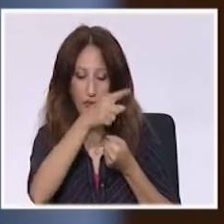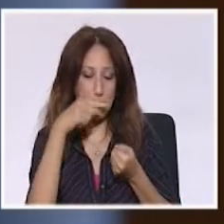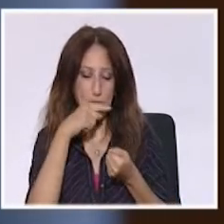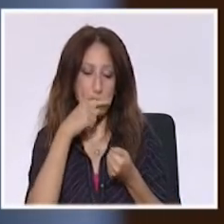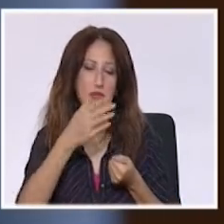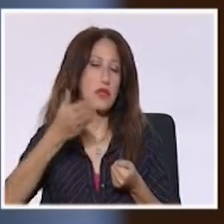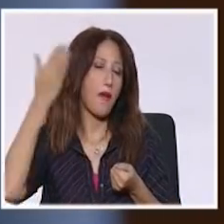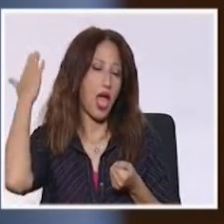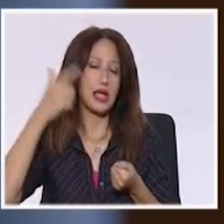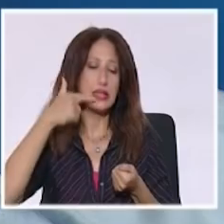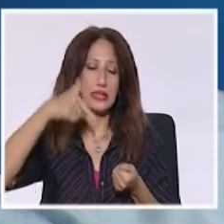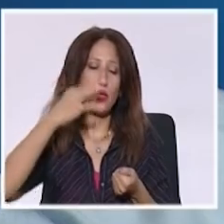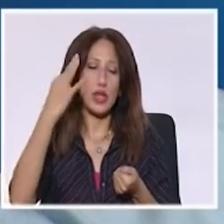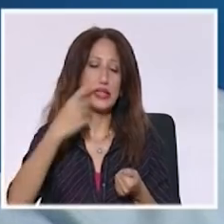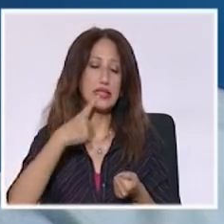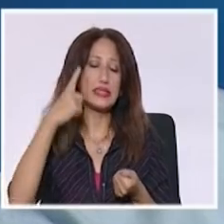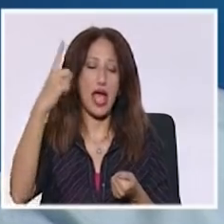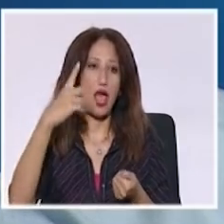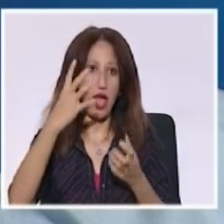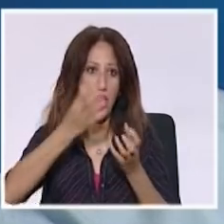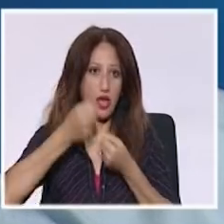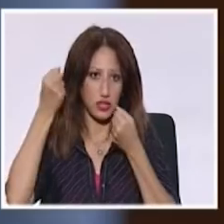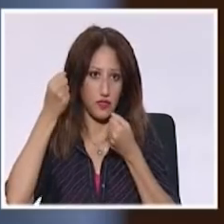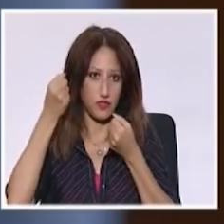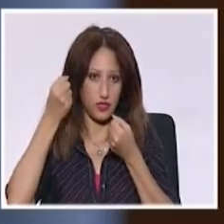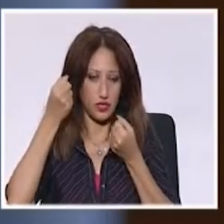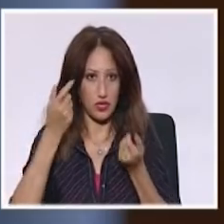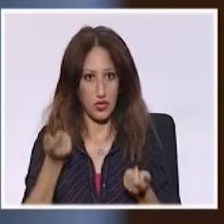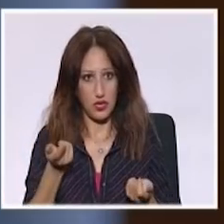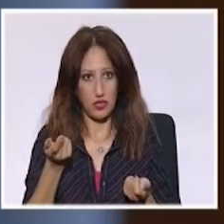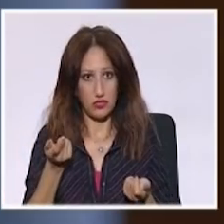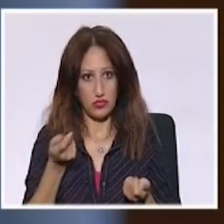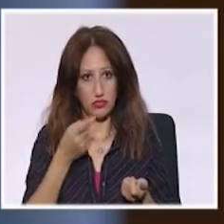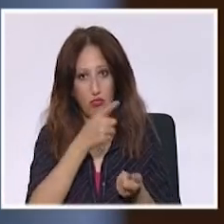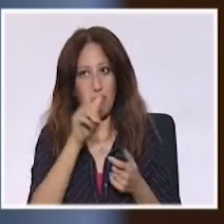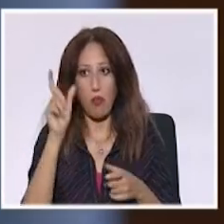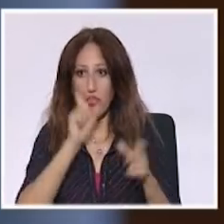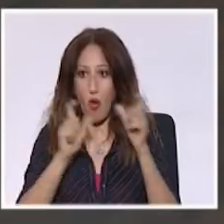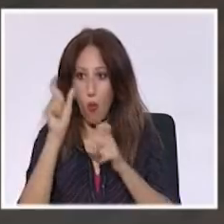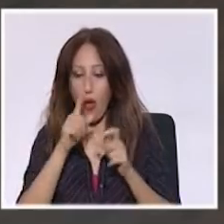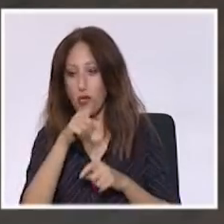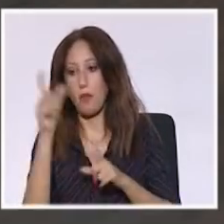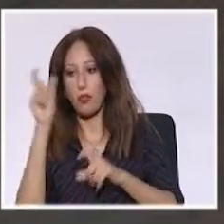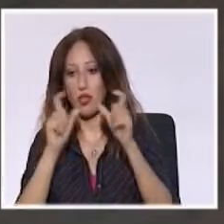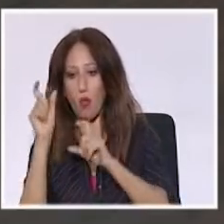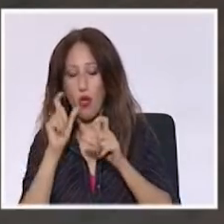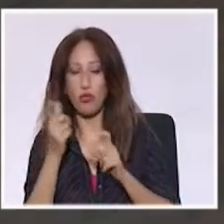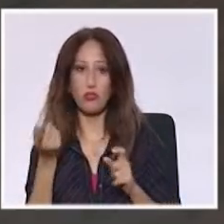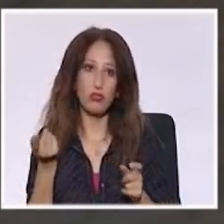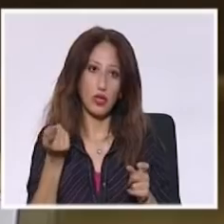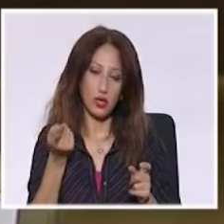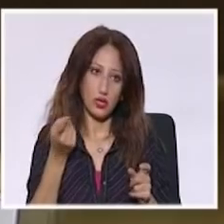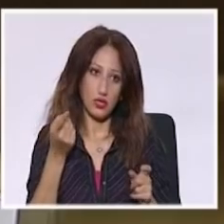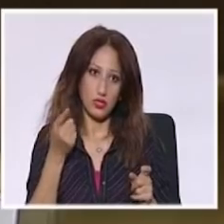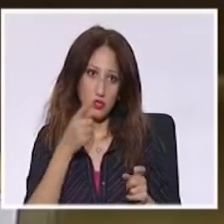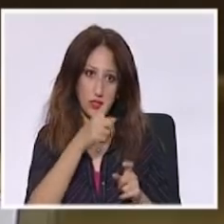من 36 او من 37 سنه، فانتم يا ناس من حقكم تدوروا، هي من حقها انها تدور. لكن بيكون في